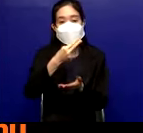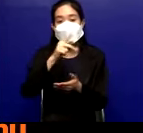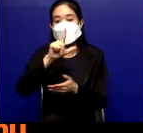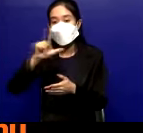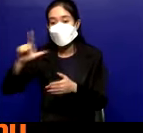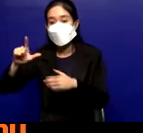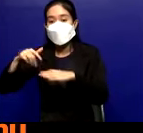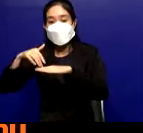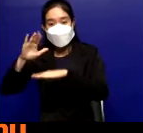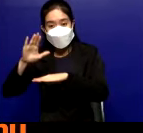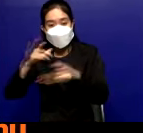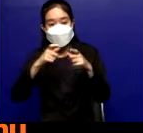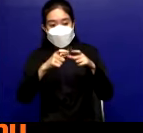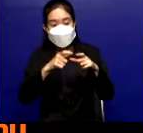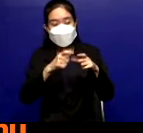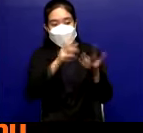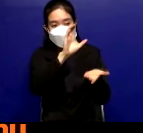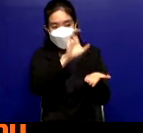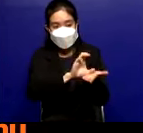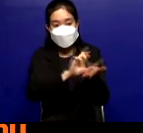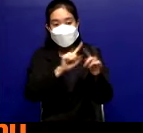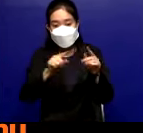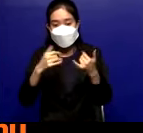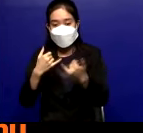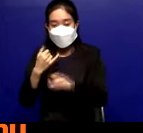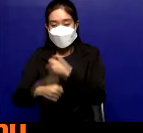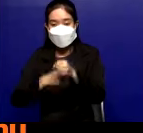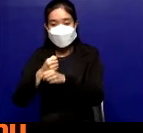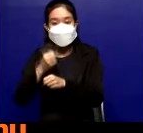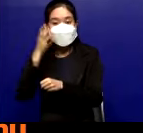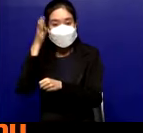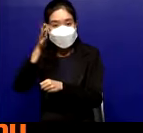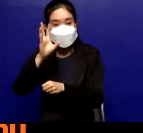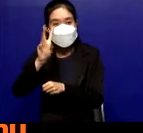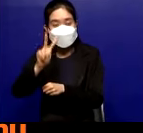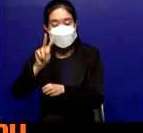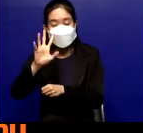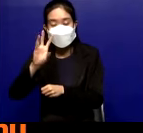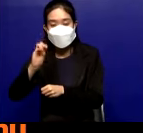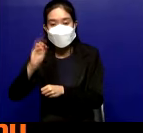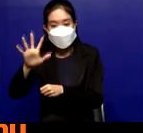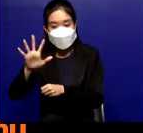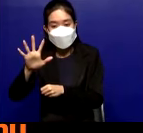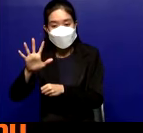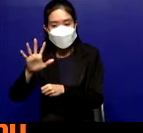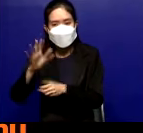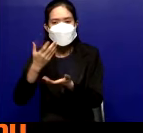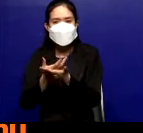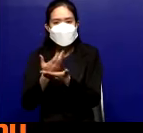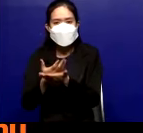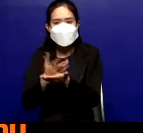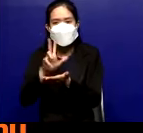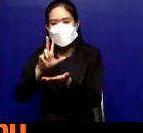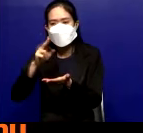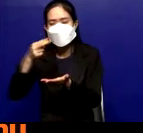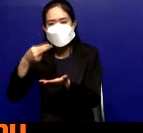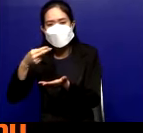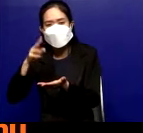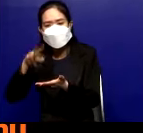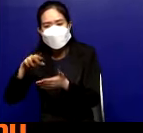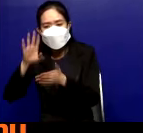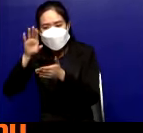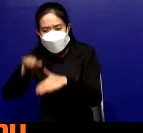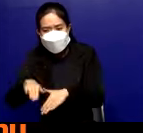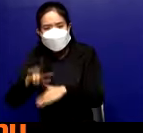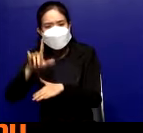64รัฐบาลต้องตอบคำถามนะคะว่าเกือบ 20,000 ล้านที่หายไปเนี่ยจะมีอะไรหายไปบ้างเงินที่จะเติมล